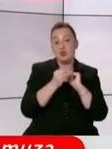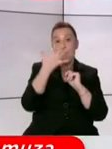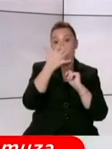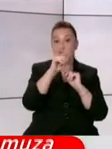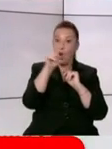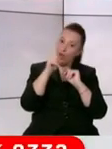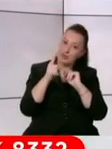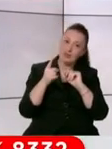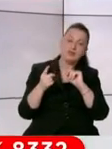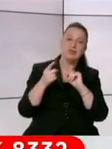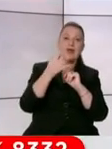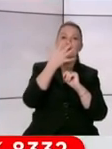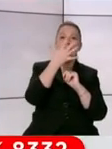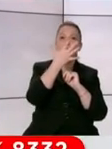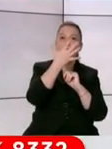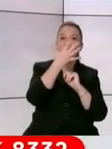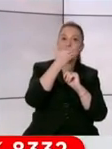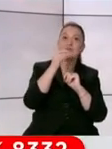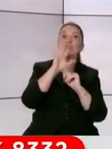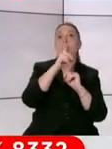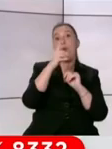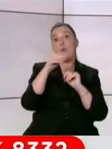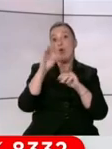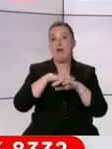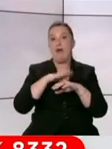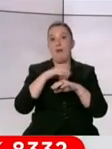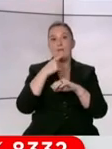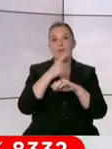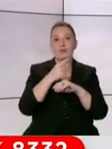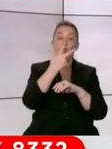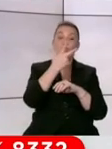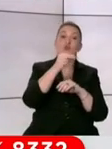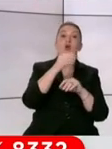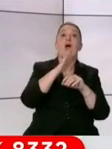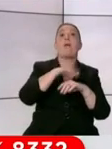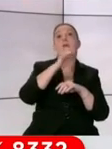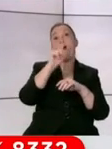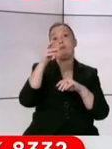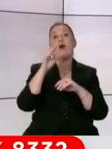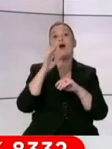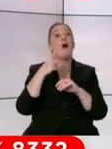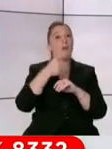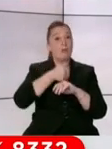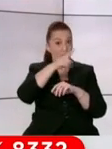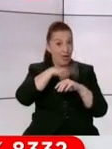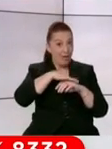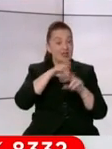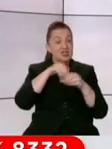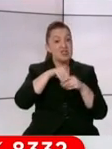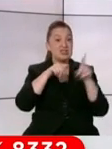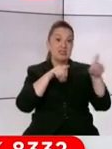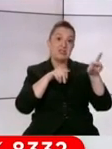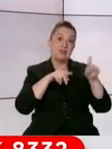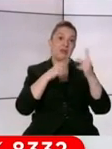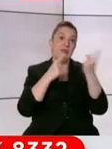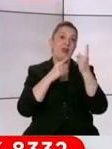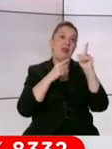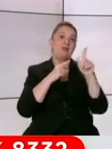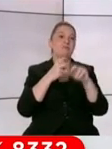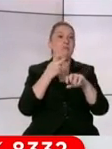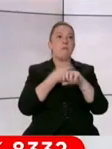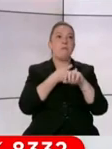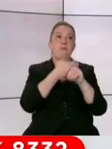çıkarttırırsanız yorun. 3'ten 10'a yani. Yok. Başkanım, onu yapmamız için sizin gibi biri lazım. Yani maşallah